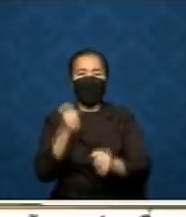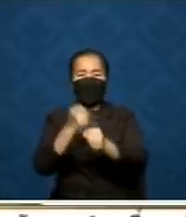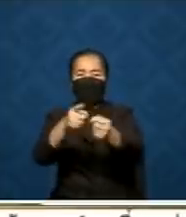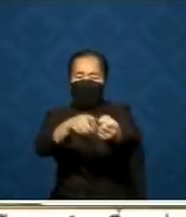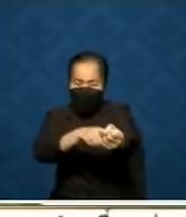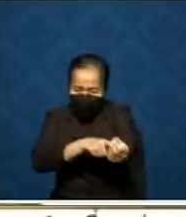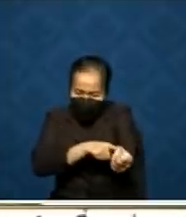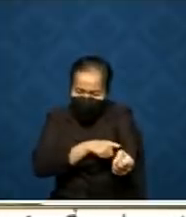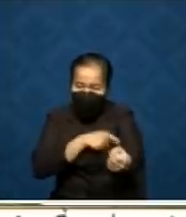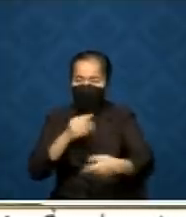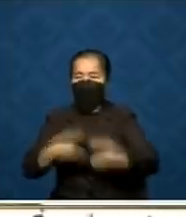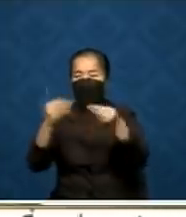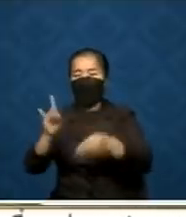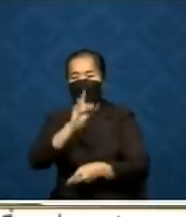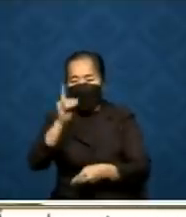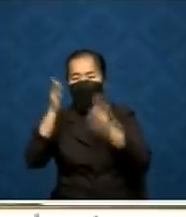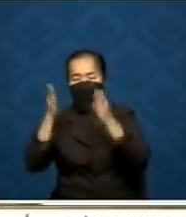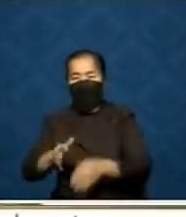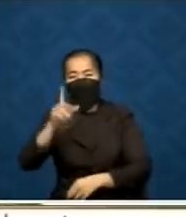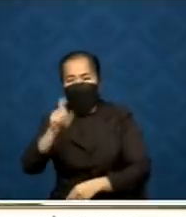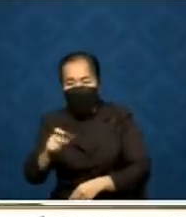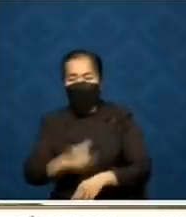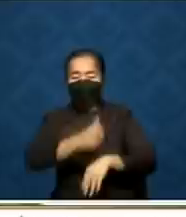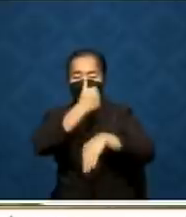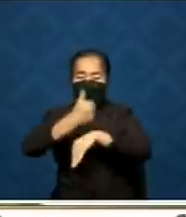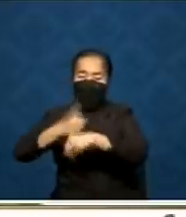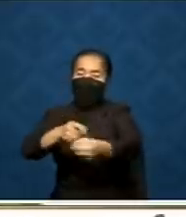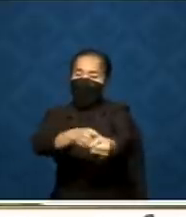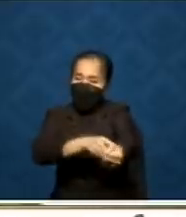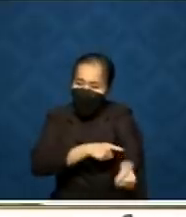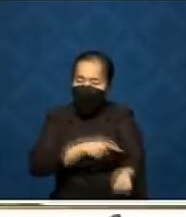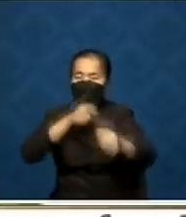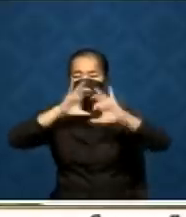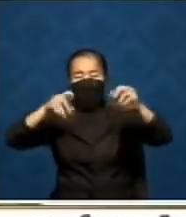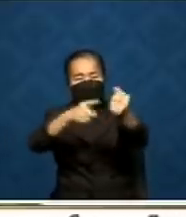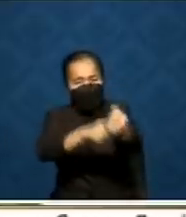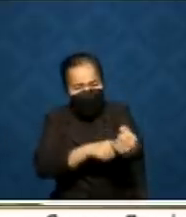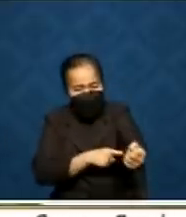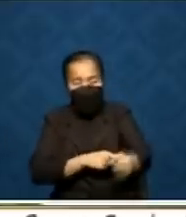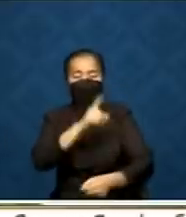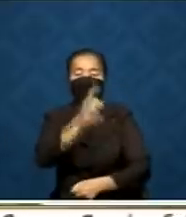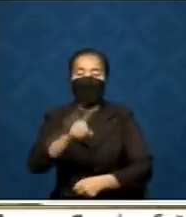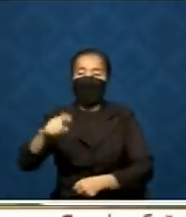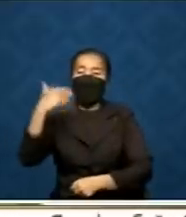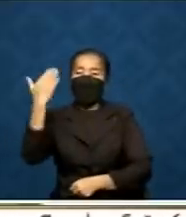ตายทุกวันวินาทีที่เริ่มที่จะรัฐบาลจ๊ะคือทุกชีวิตต้องสังเวย